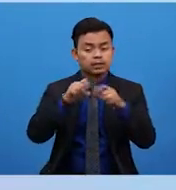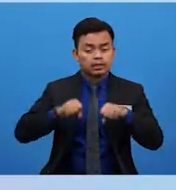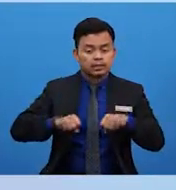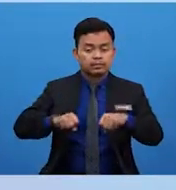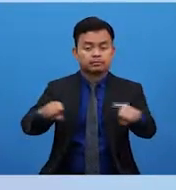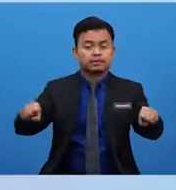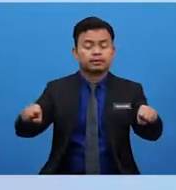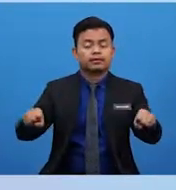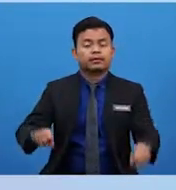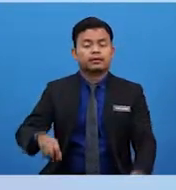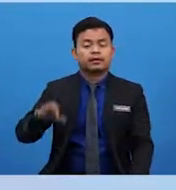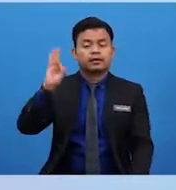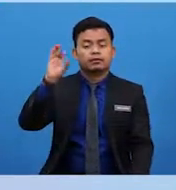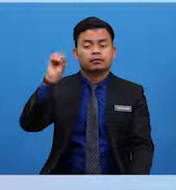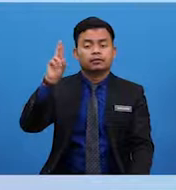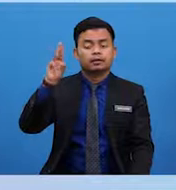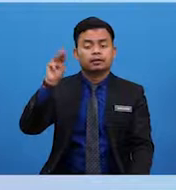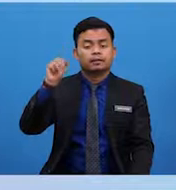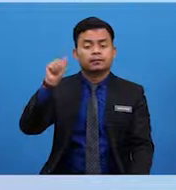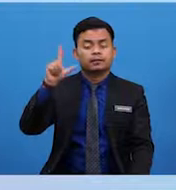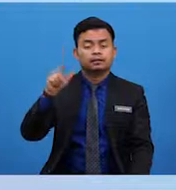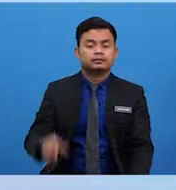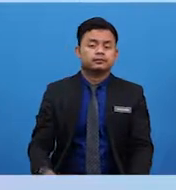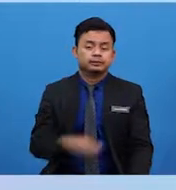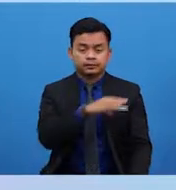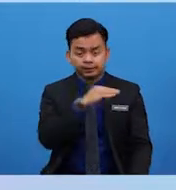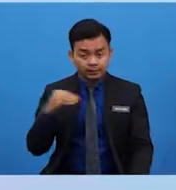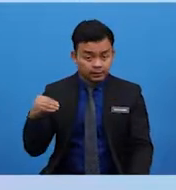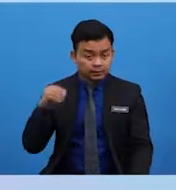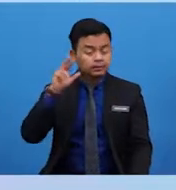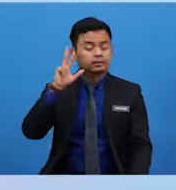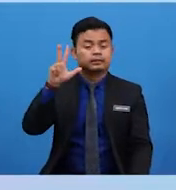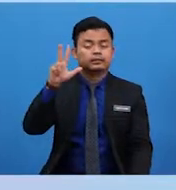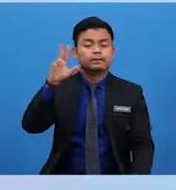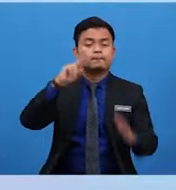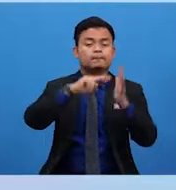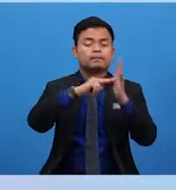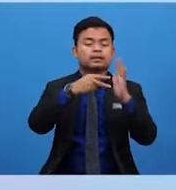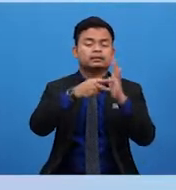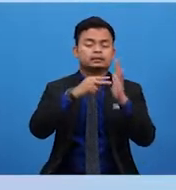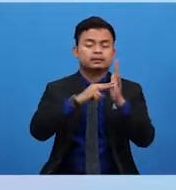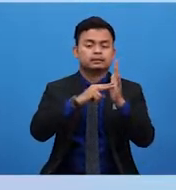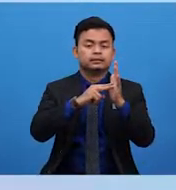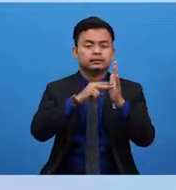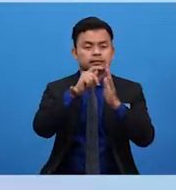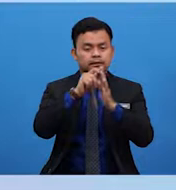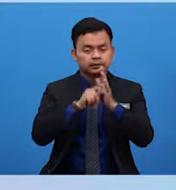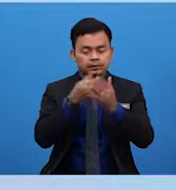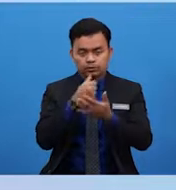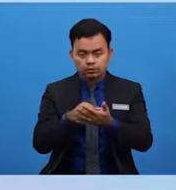prinsip pkai media dan teknik dan yang ketiga sekali main 6aa DKA sudah ataupun tersirat